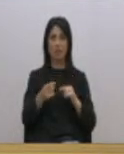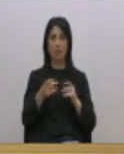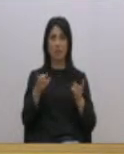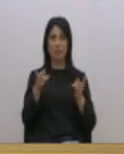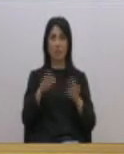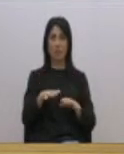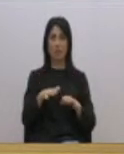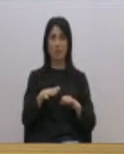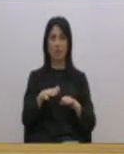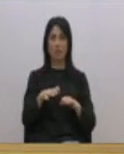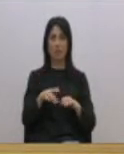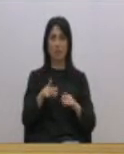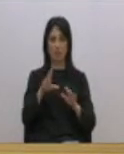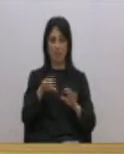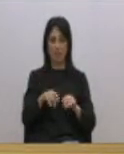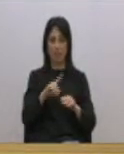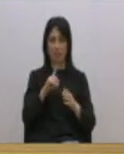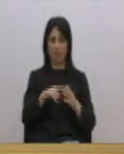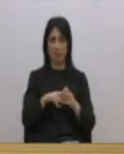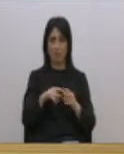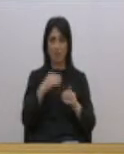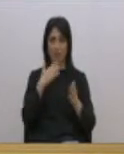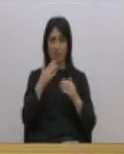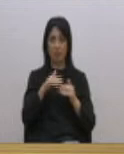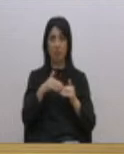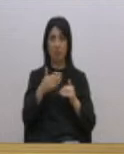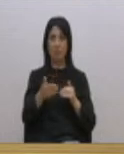anceni, ba ce este trei ani de lisa că trebuie să enchisra, vide,